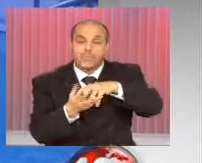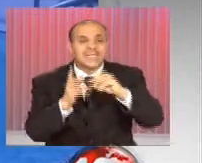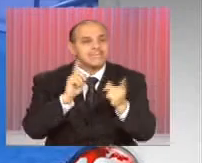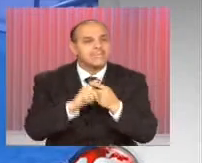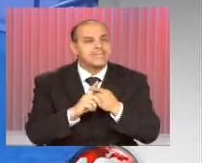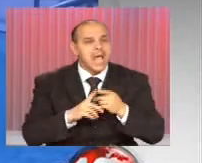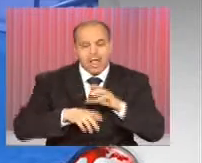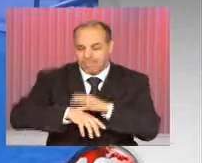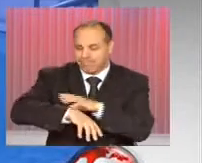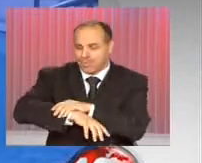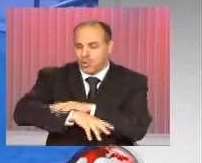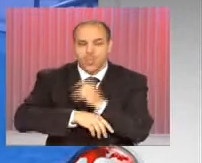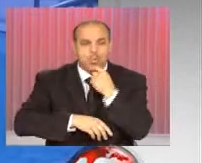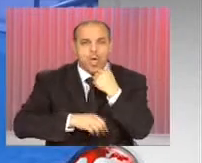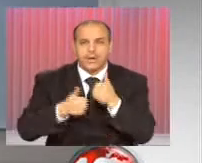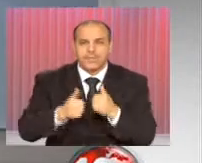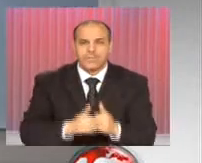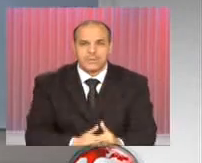في العلاج بهذه المياه.